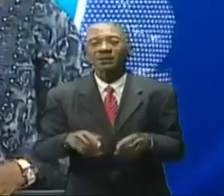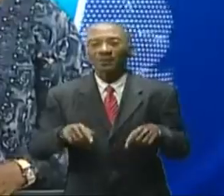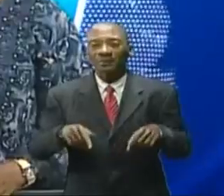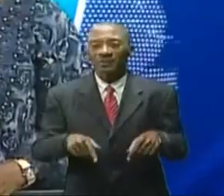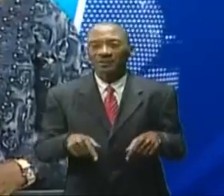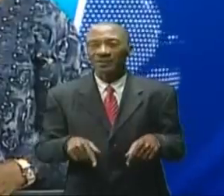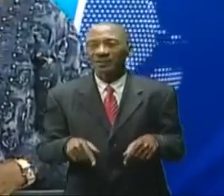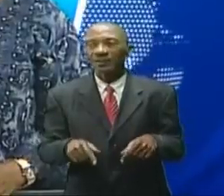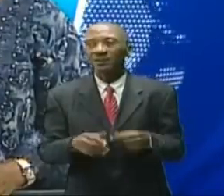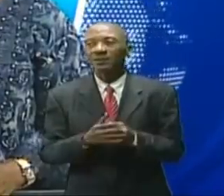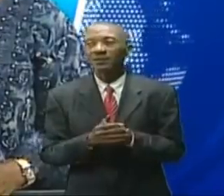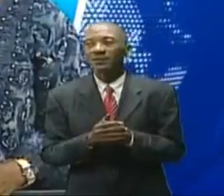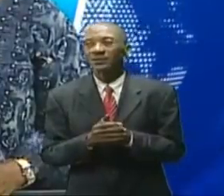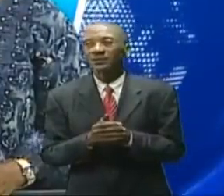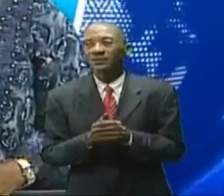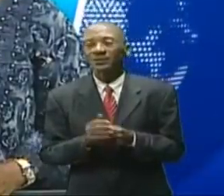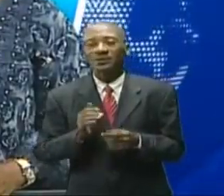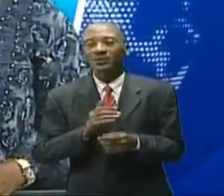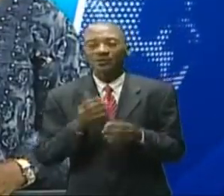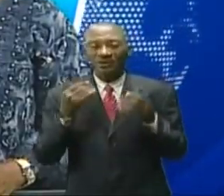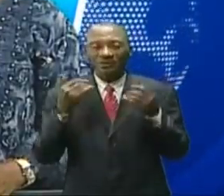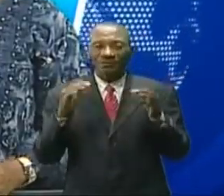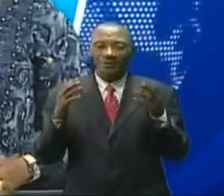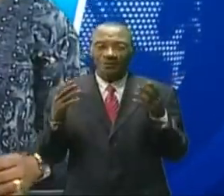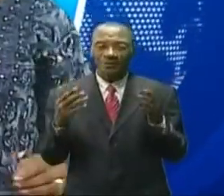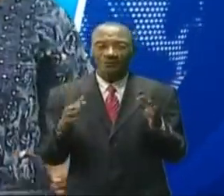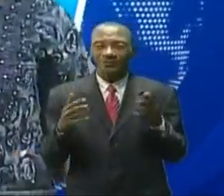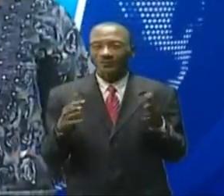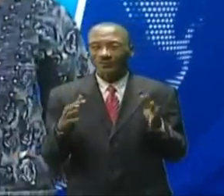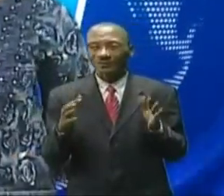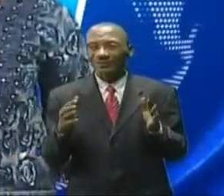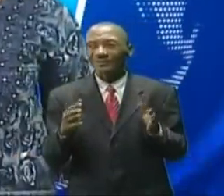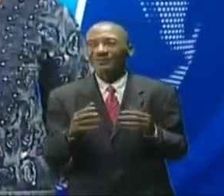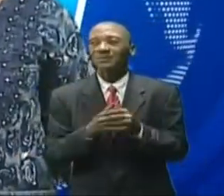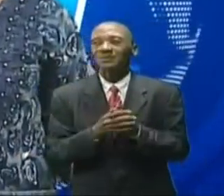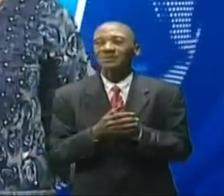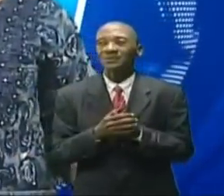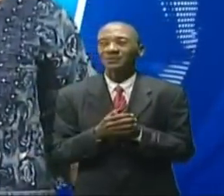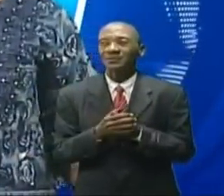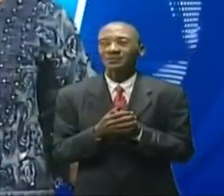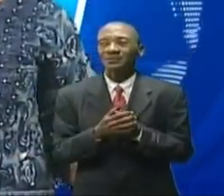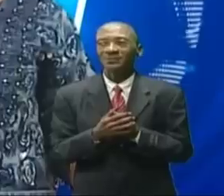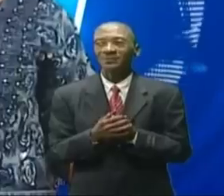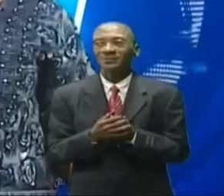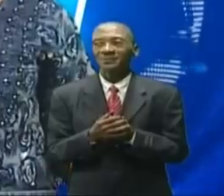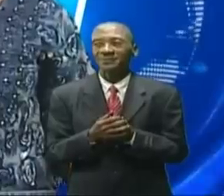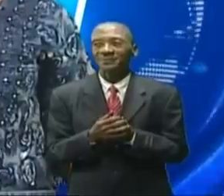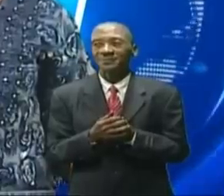Merci également à Patricia Ongu pour sa touche rédactionnelle. Je vous retrouve demain à la même heure.